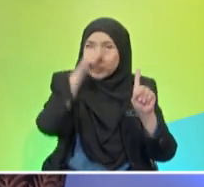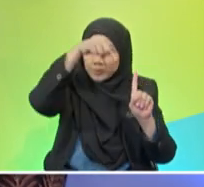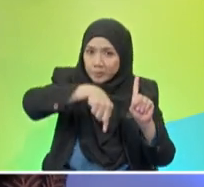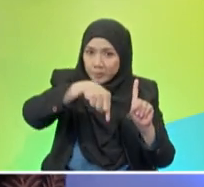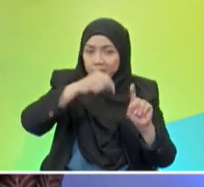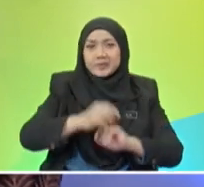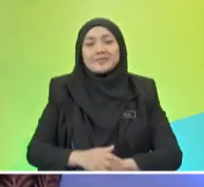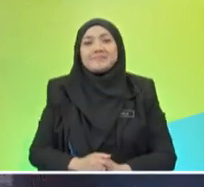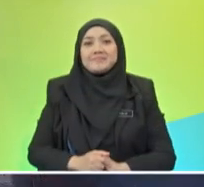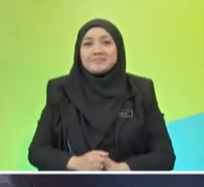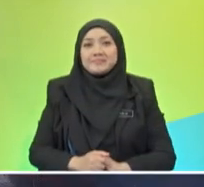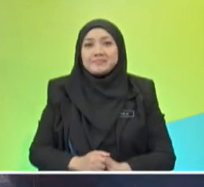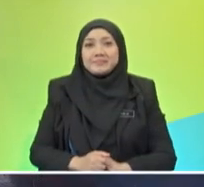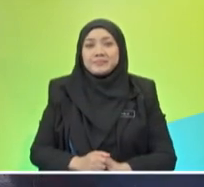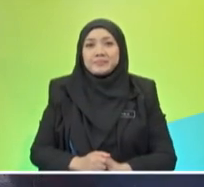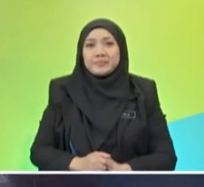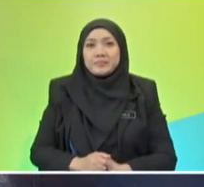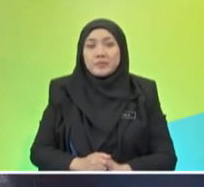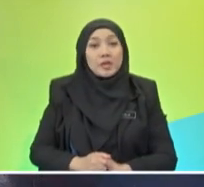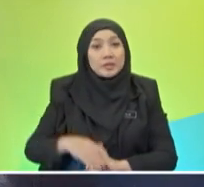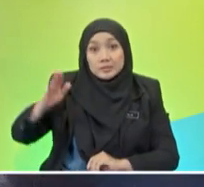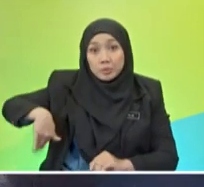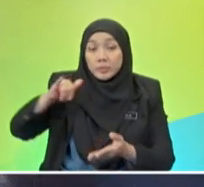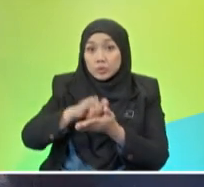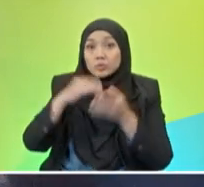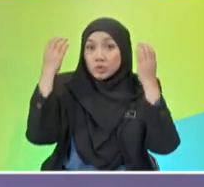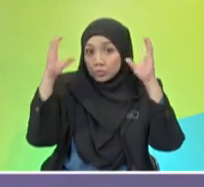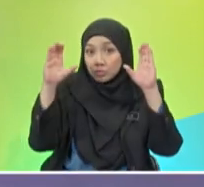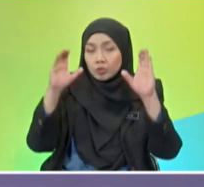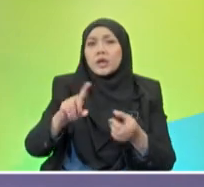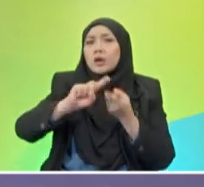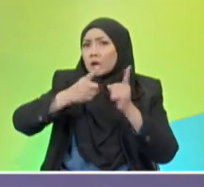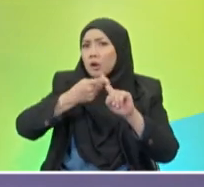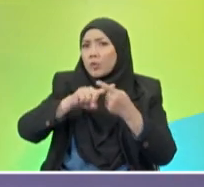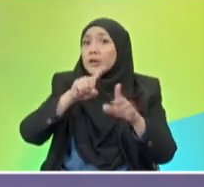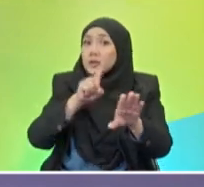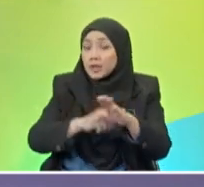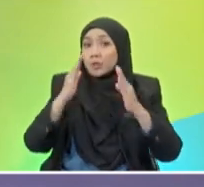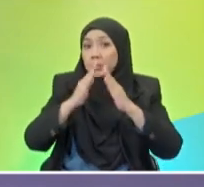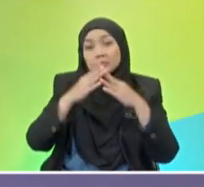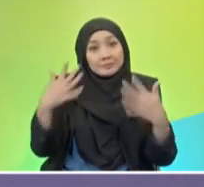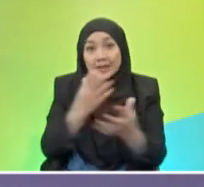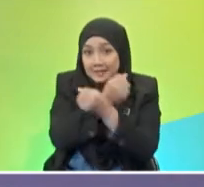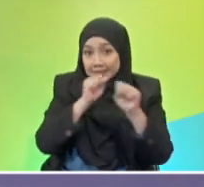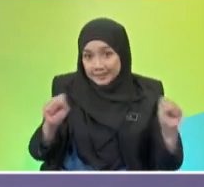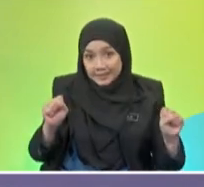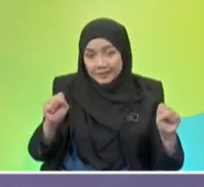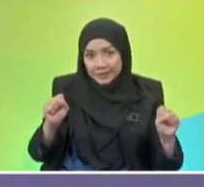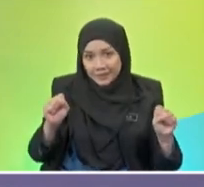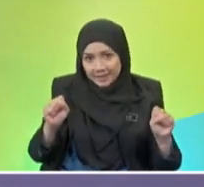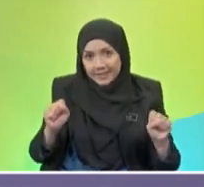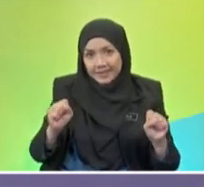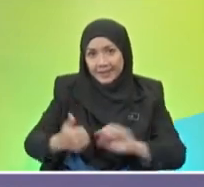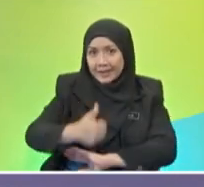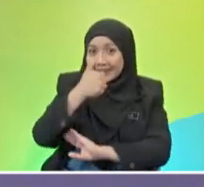Okey, faham cikgu? Okey, sebelum itu cikgu, saya nak tanya kawan-kawan di rumah semua dah sedia tak? Kalau dah sedia boleh kasih